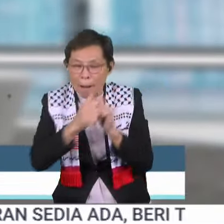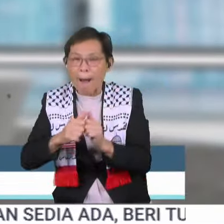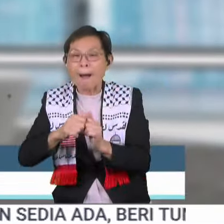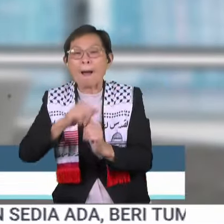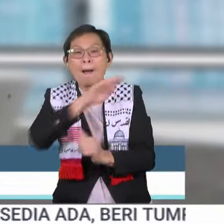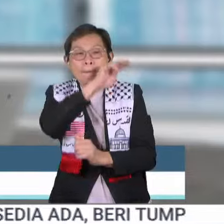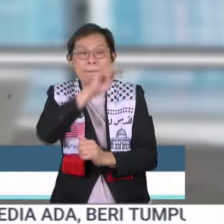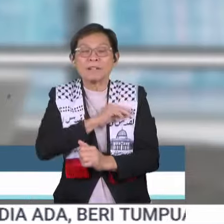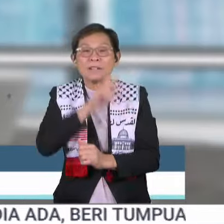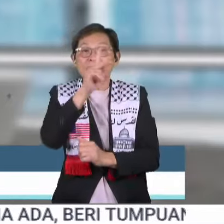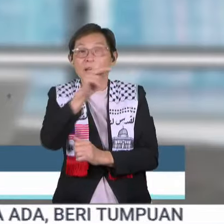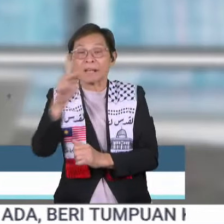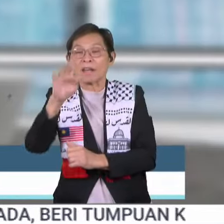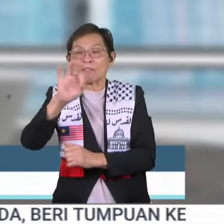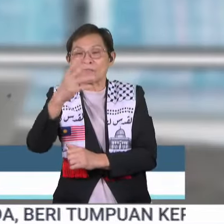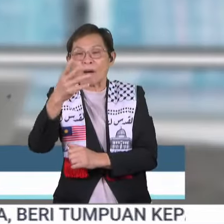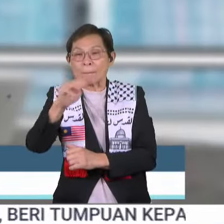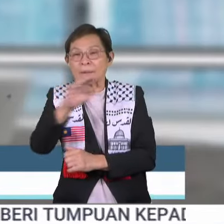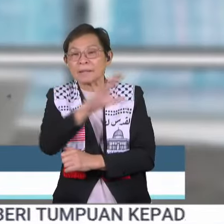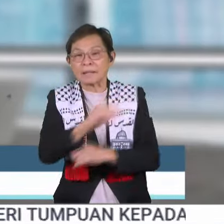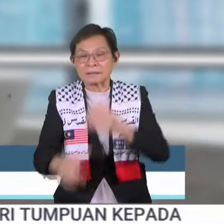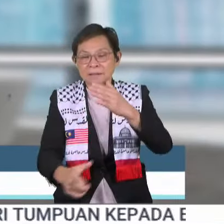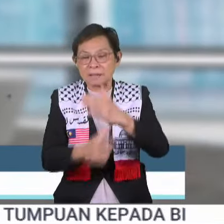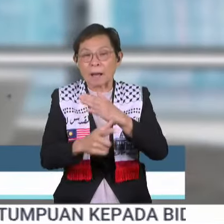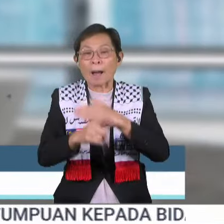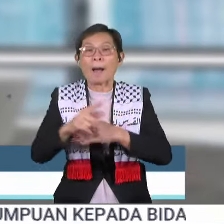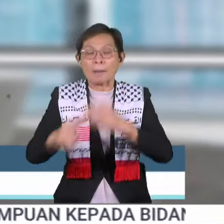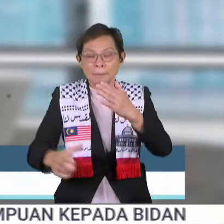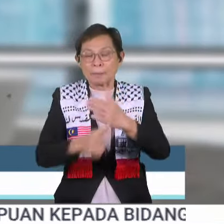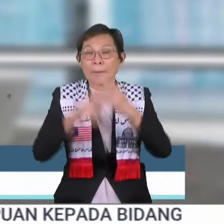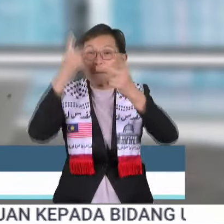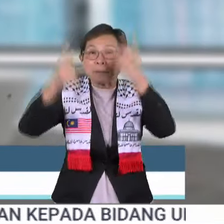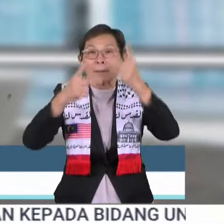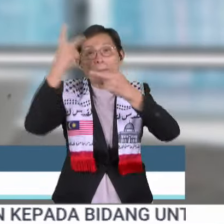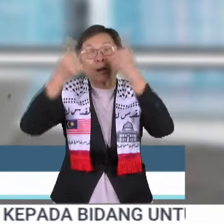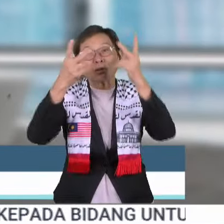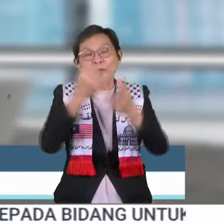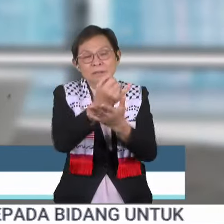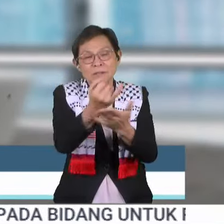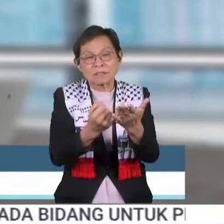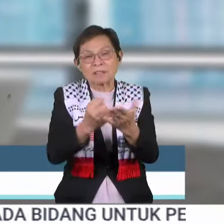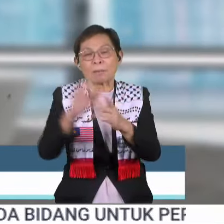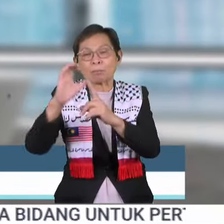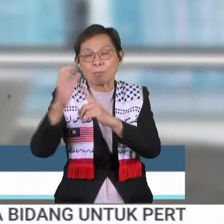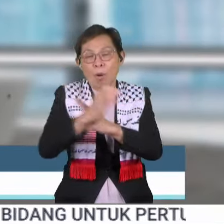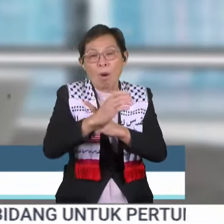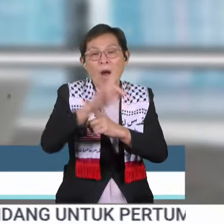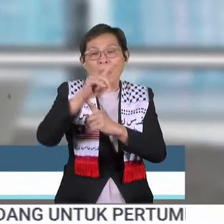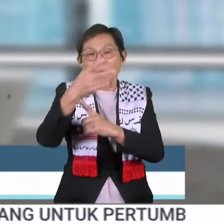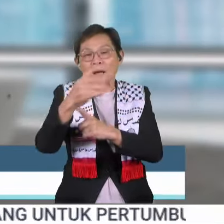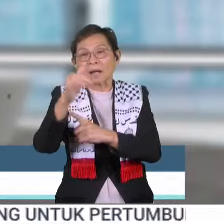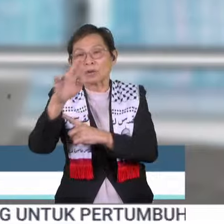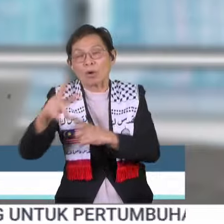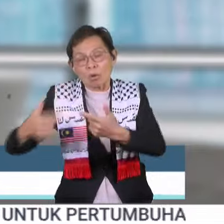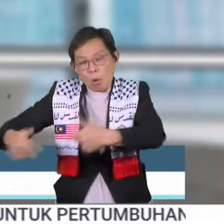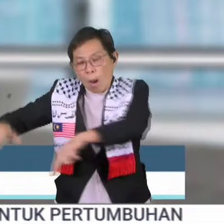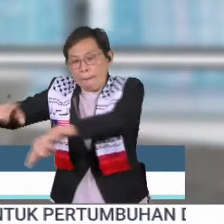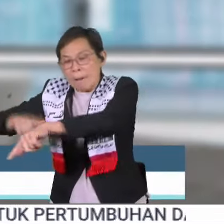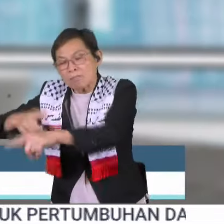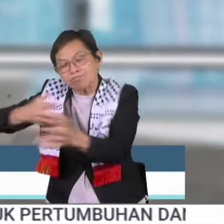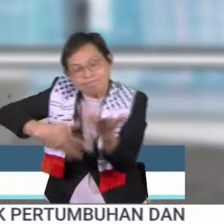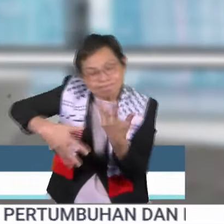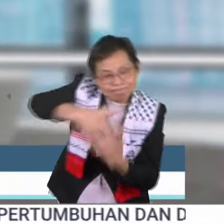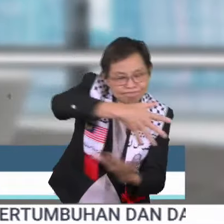komunikasi Fahmi Fadil dan timbalan perdana menteri pelancongan seni dan budaya Khairul Firdaus Akhbar Khan sempat meluangkan masa